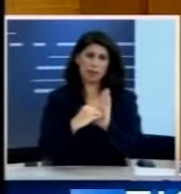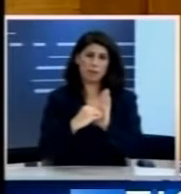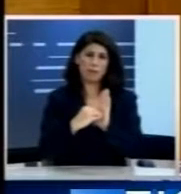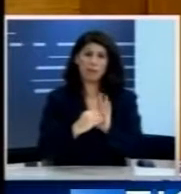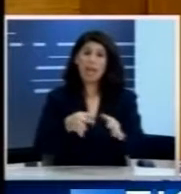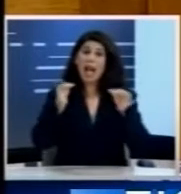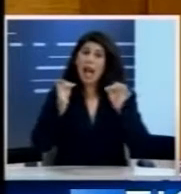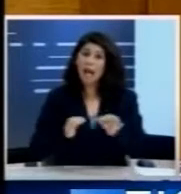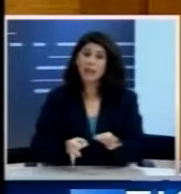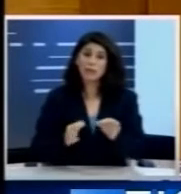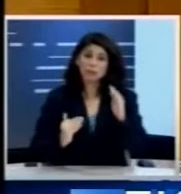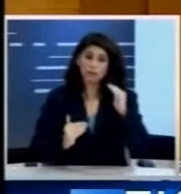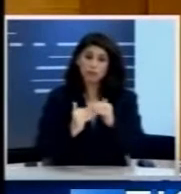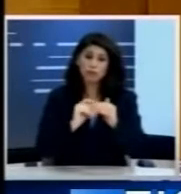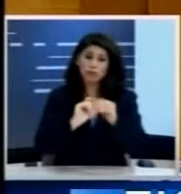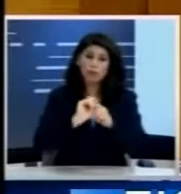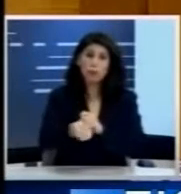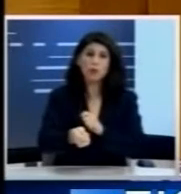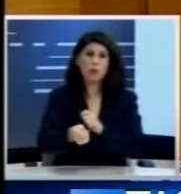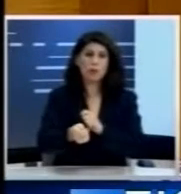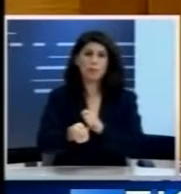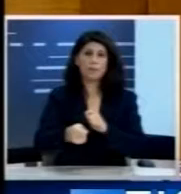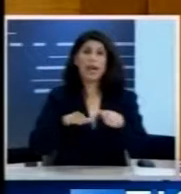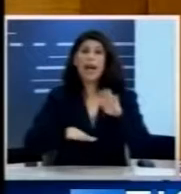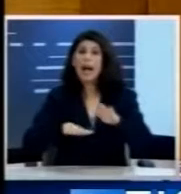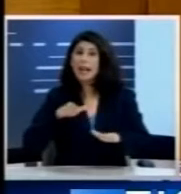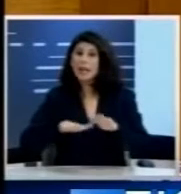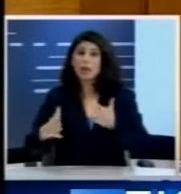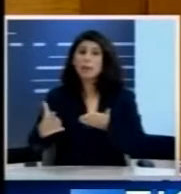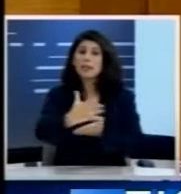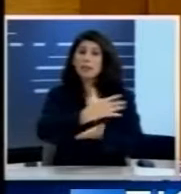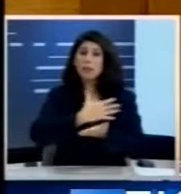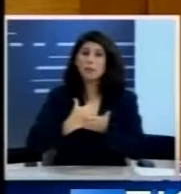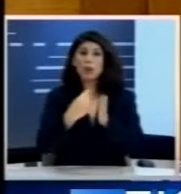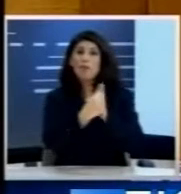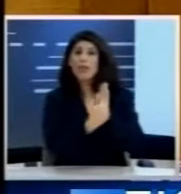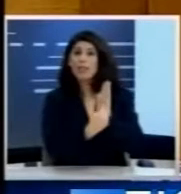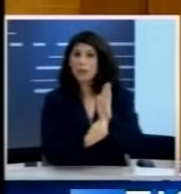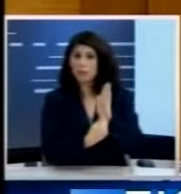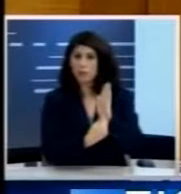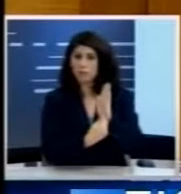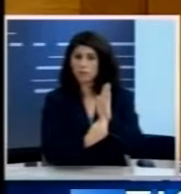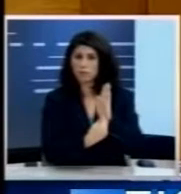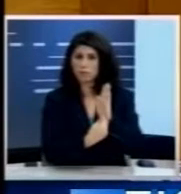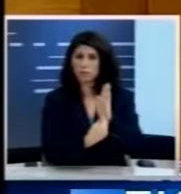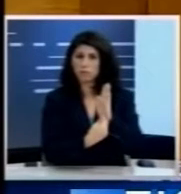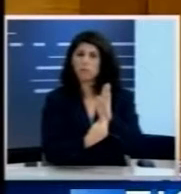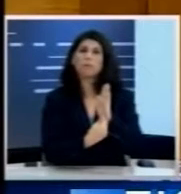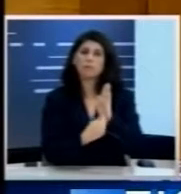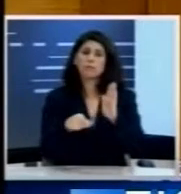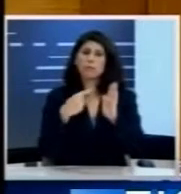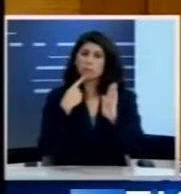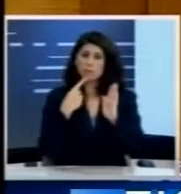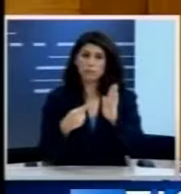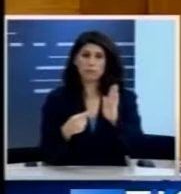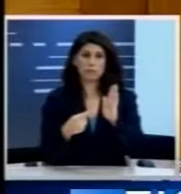Το ακριβές ύψος ανάλογα με τις εισοδηματικές βαθμίδες θα